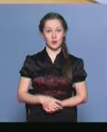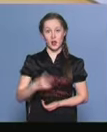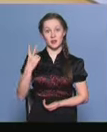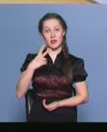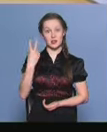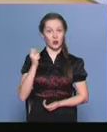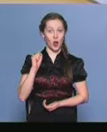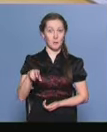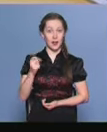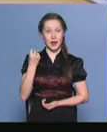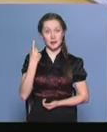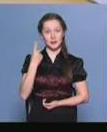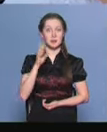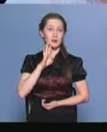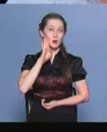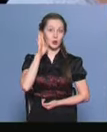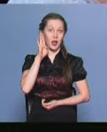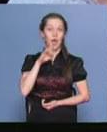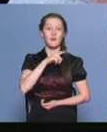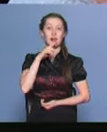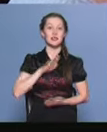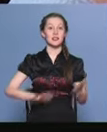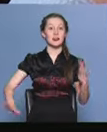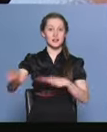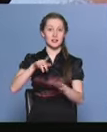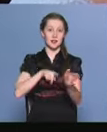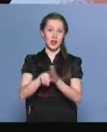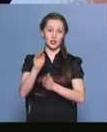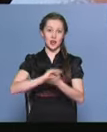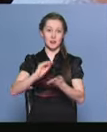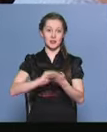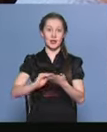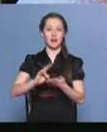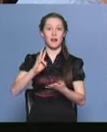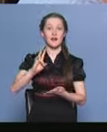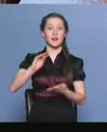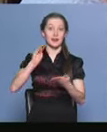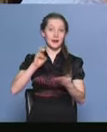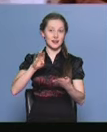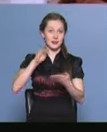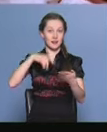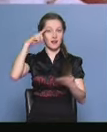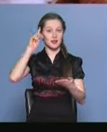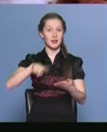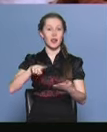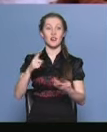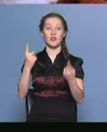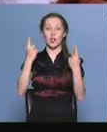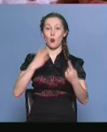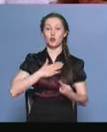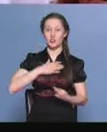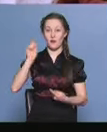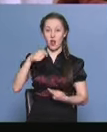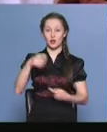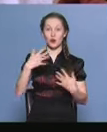22 апреля, 11 утра. В российских регионах начали писать тест на знание истории Великой Отечественной войны. Удмуртия пишет уже второй